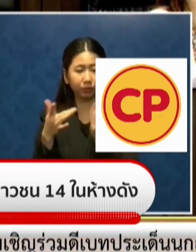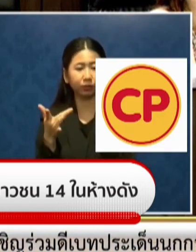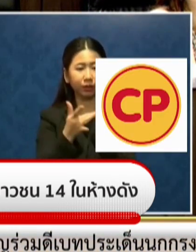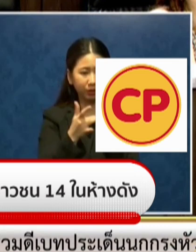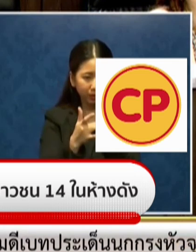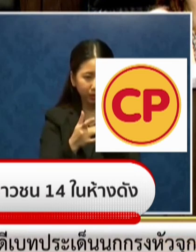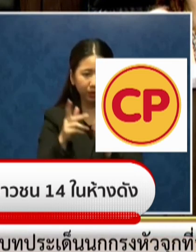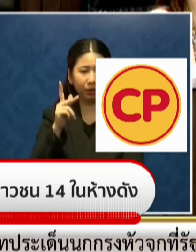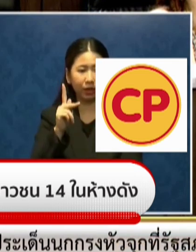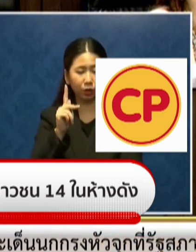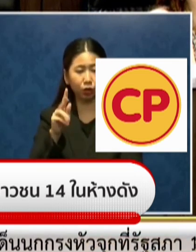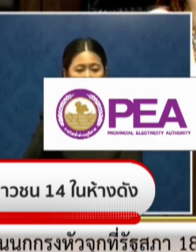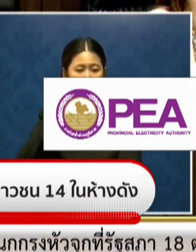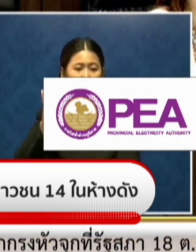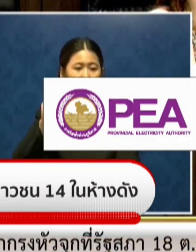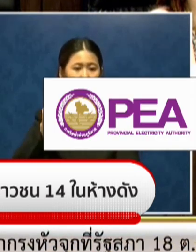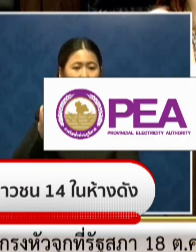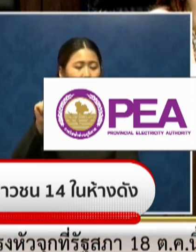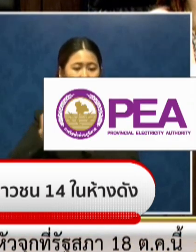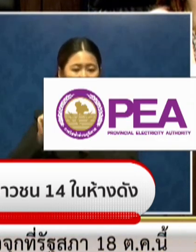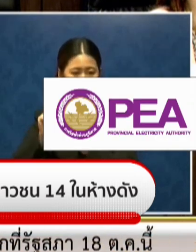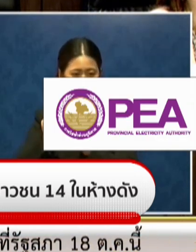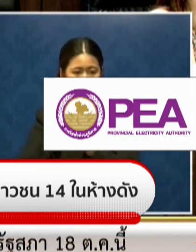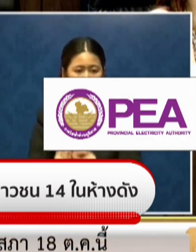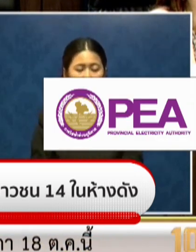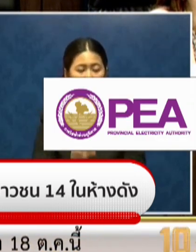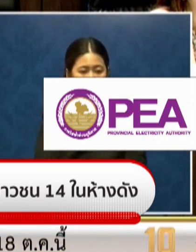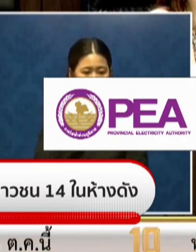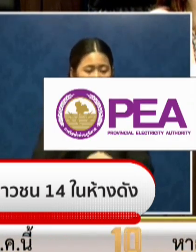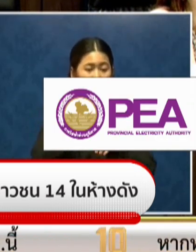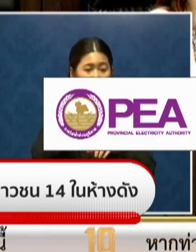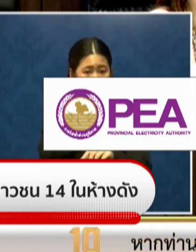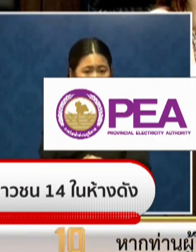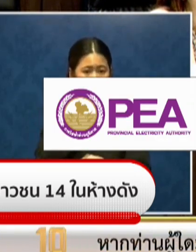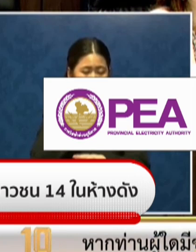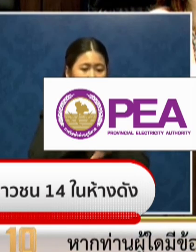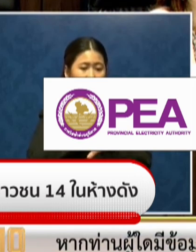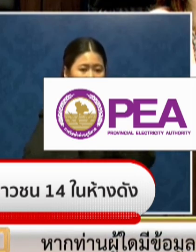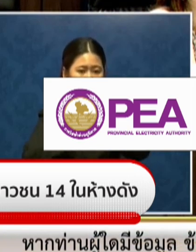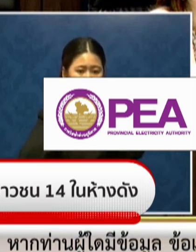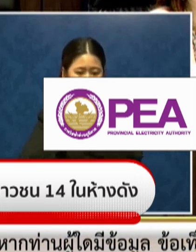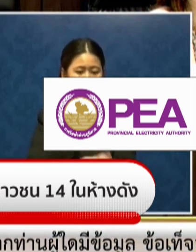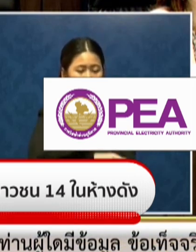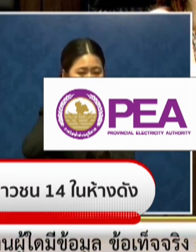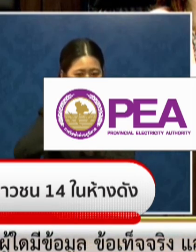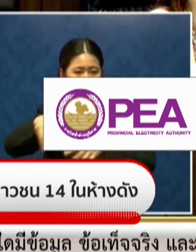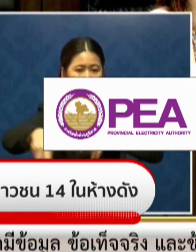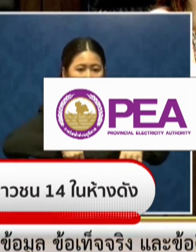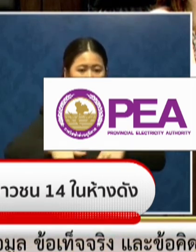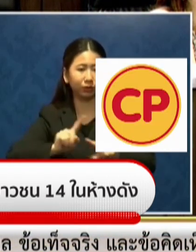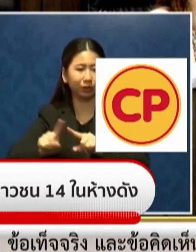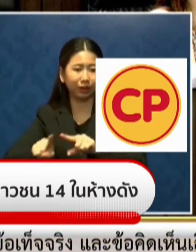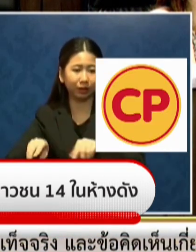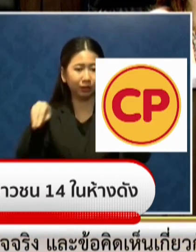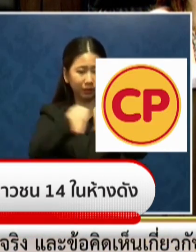ด้านเพื่อส่งต่อให้กับหน่วยงานรัฐที่เกี่ยวข้องเพื่อป้องกันไม่ให้เกิดเหตุการณ์เช่นนี้ขึ้นอีกในอนาคตข้อแรกบอก